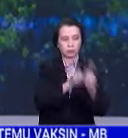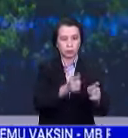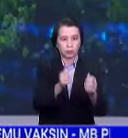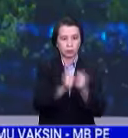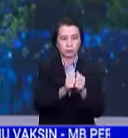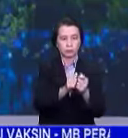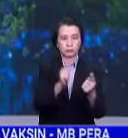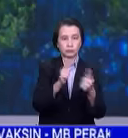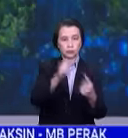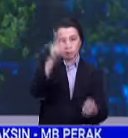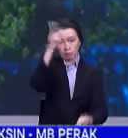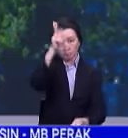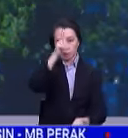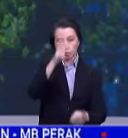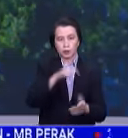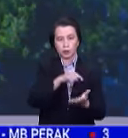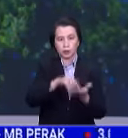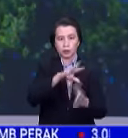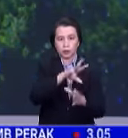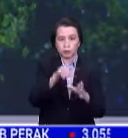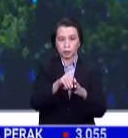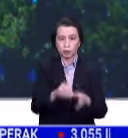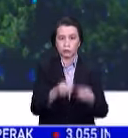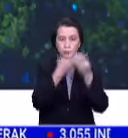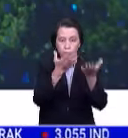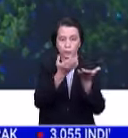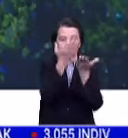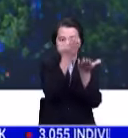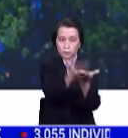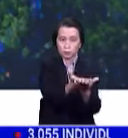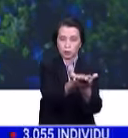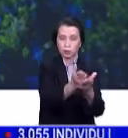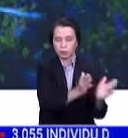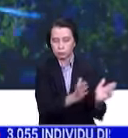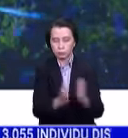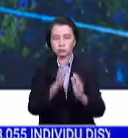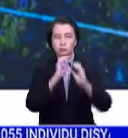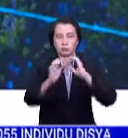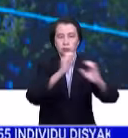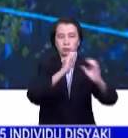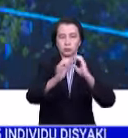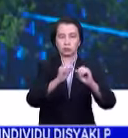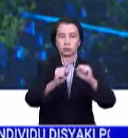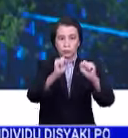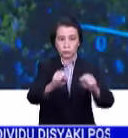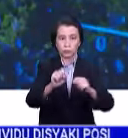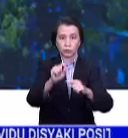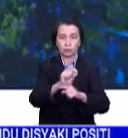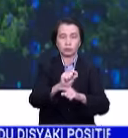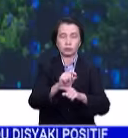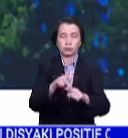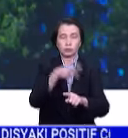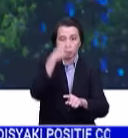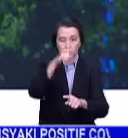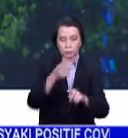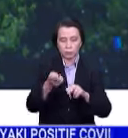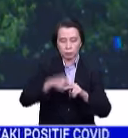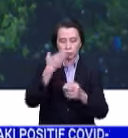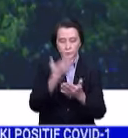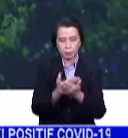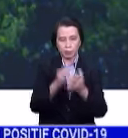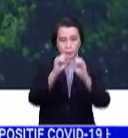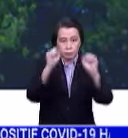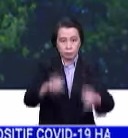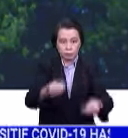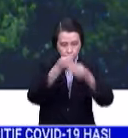kepada kerajaan. Ini termasuk memberikan cadangan berhubung strategi komunikasi yang boleh digunapakai bagi menambah baik sistem